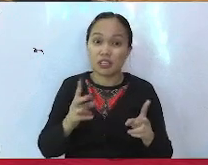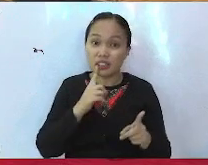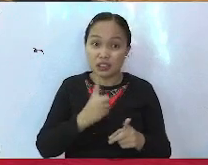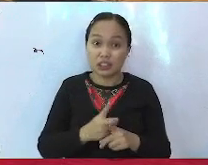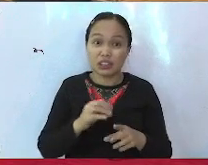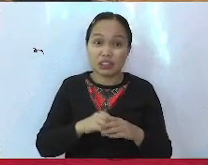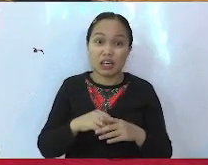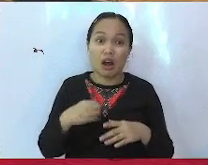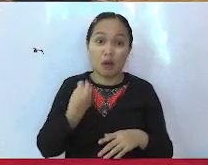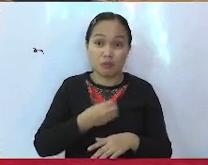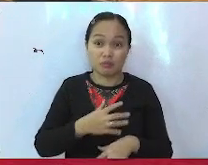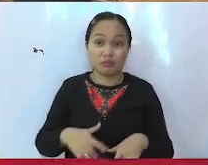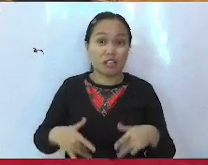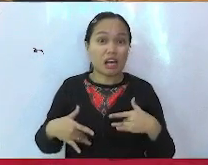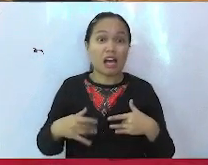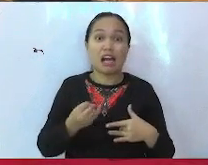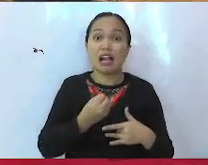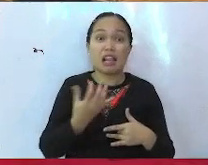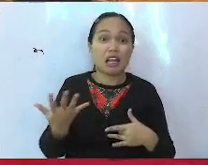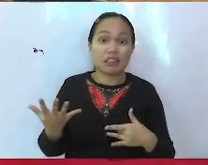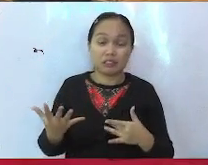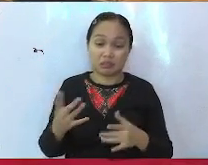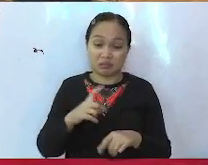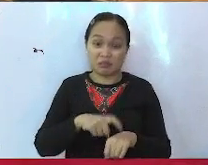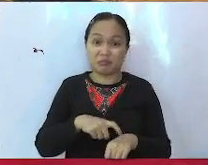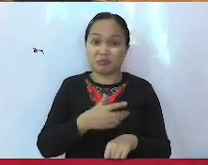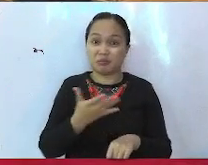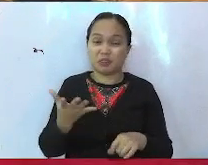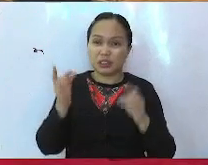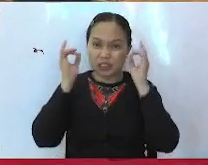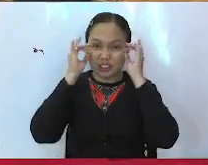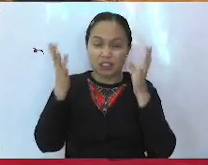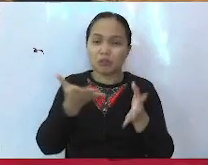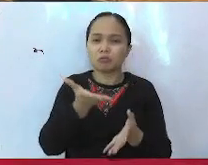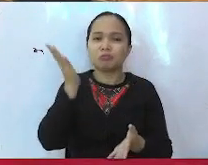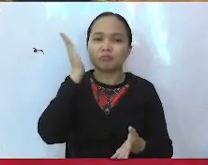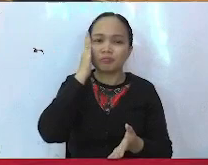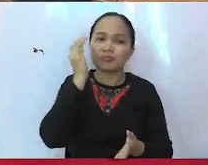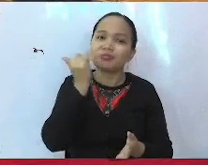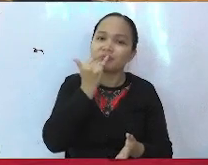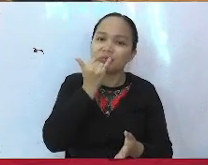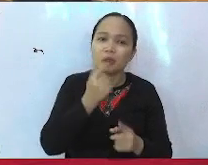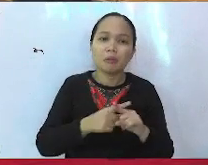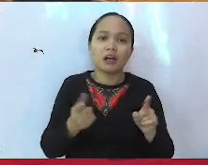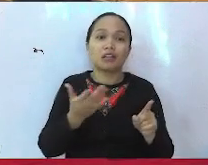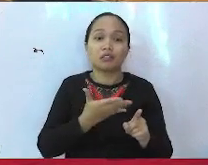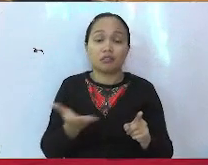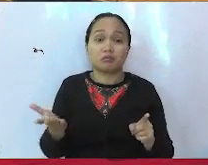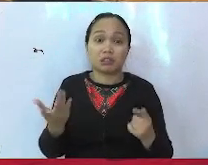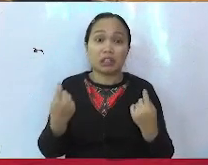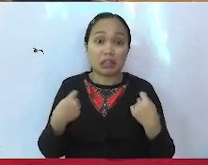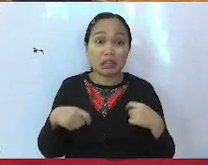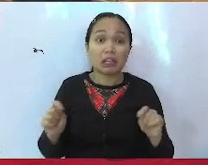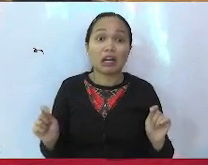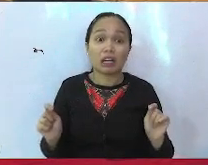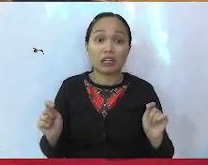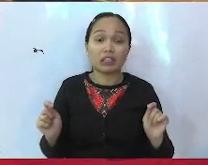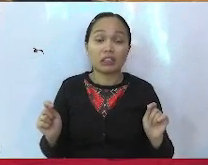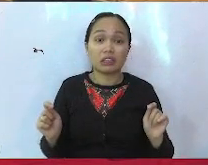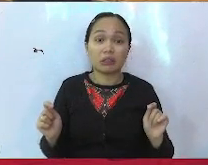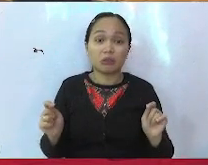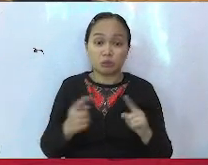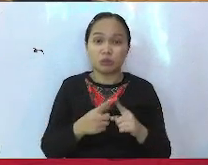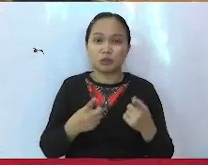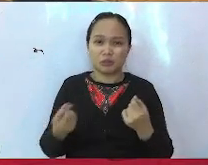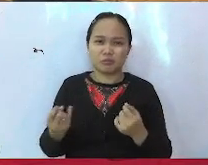Ilan sa atin na napahamak, alam nyo namang mali, pero sinubukan nyo pang gawin. That's the Tagalog of ng saying na yun eh.